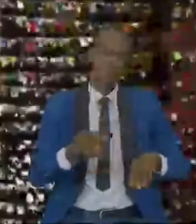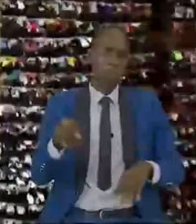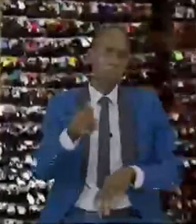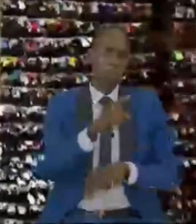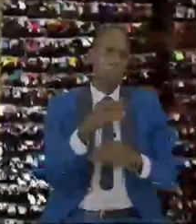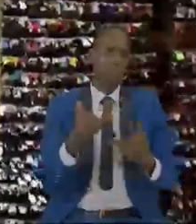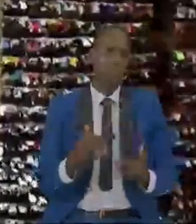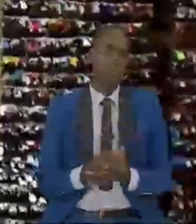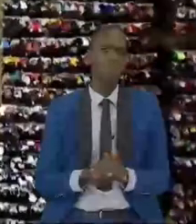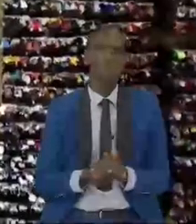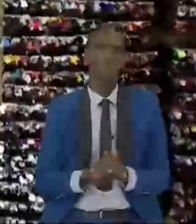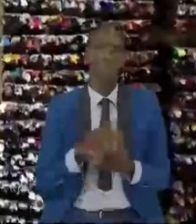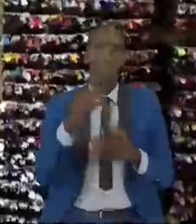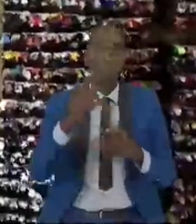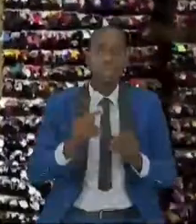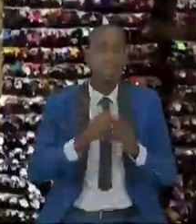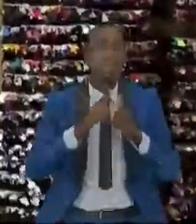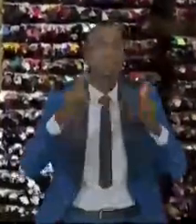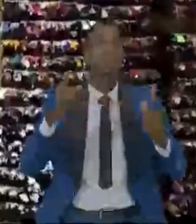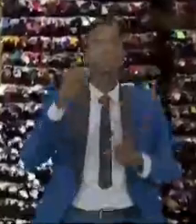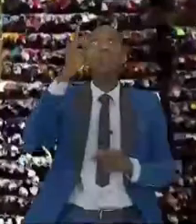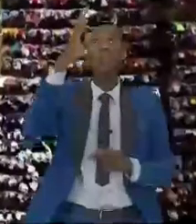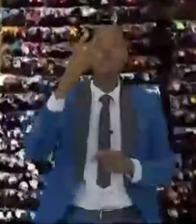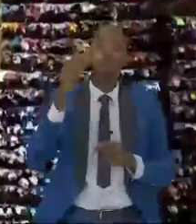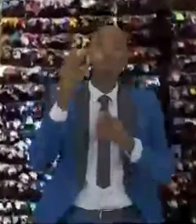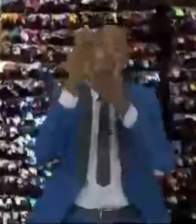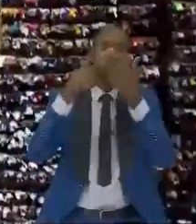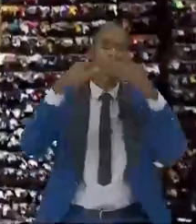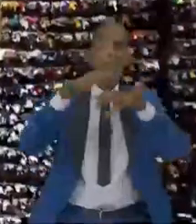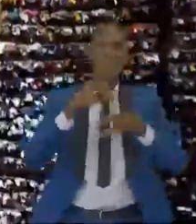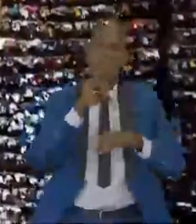sa compassion, le Seigneur t'appelle maintenant.